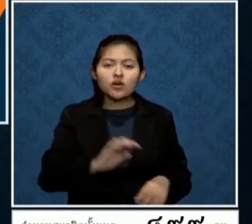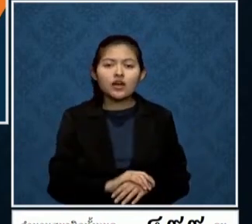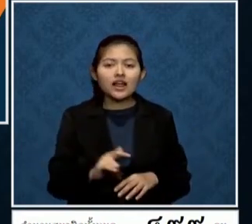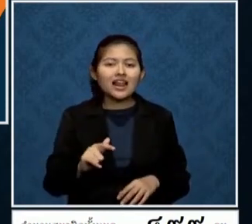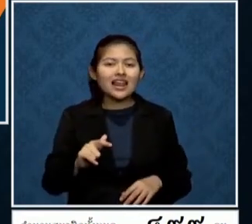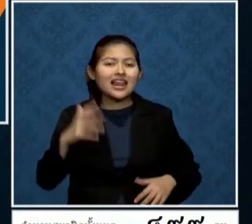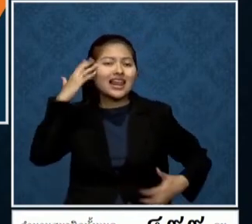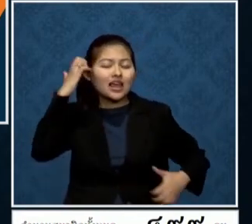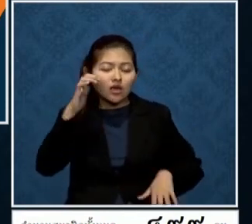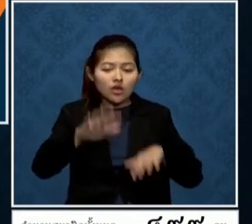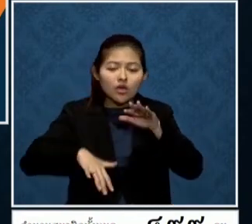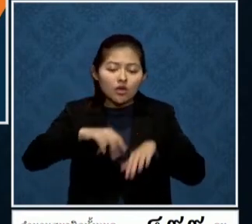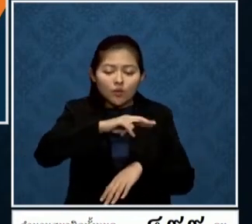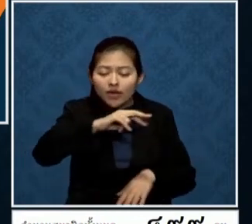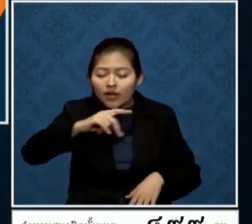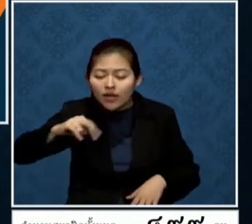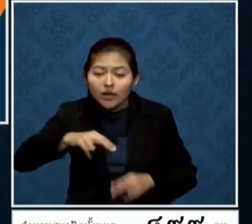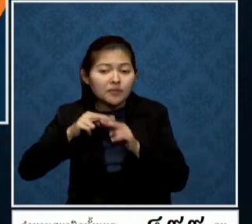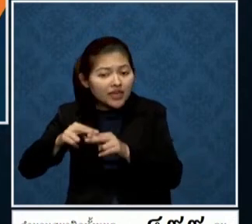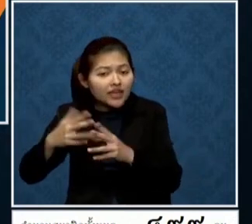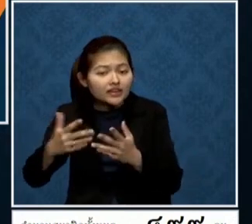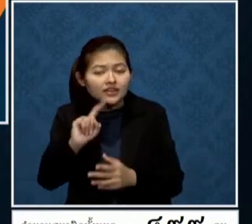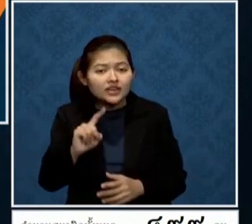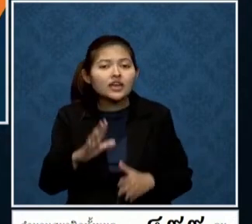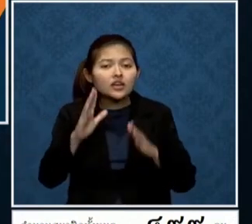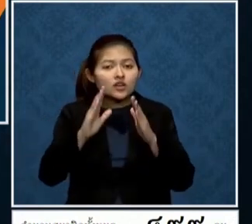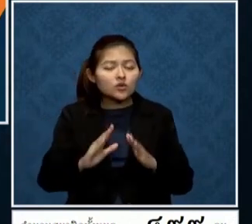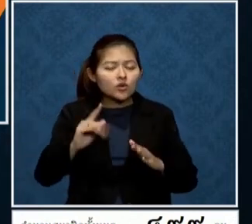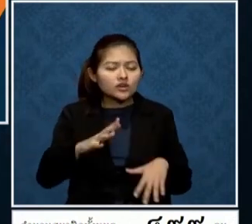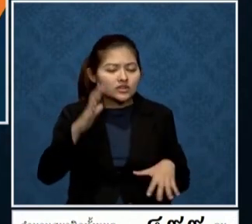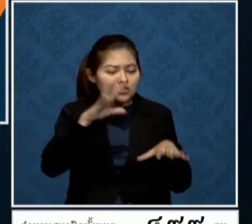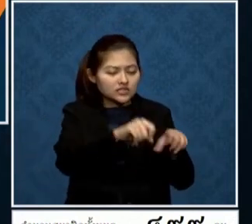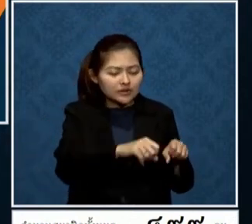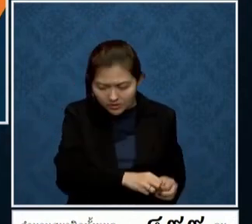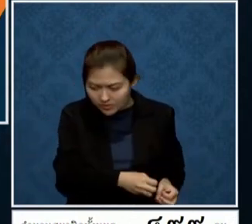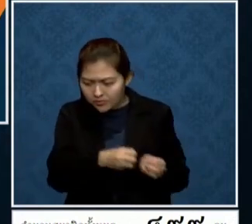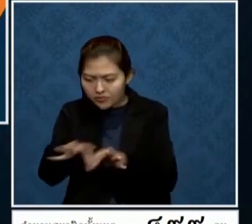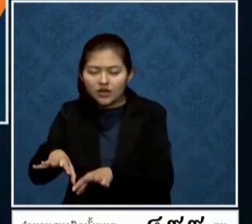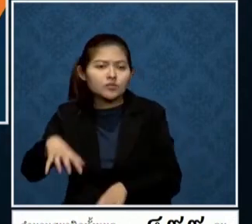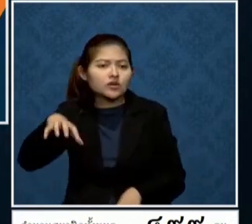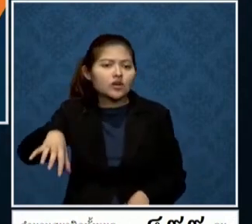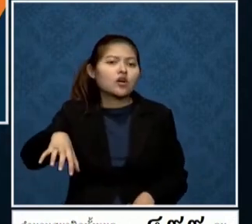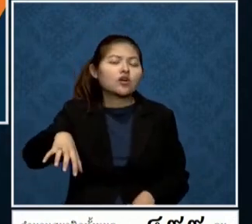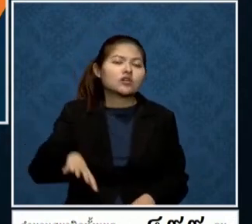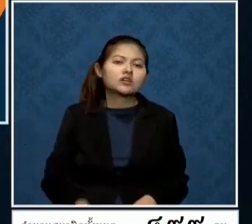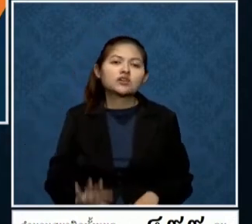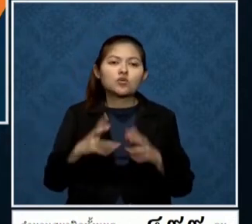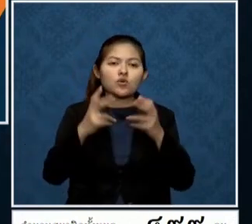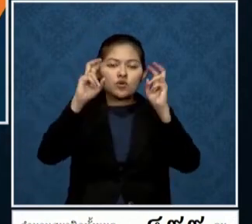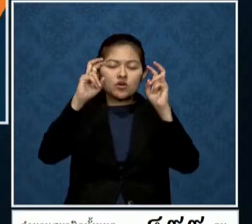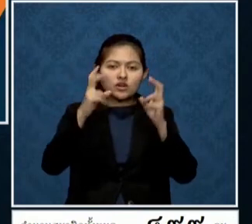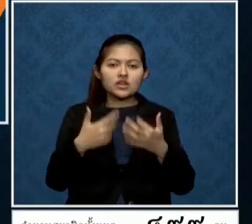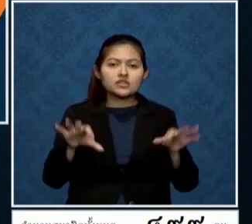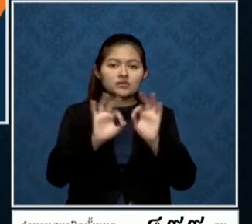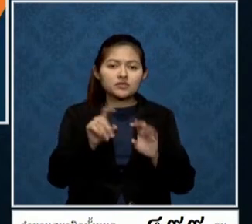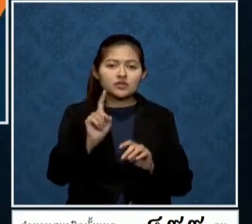ไรหรือมีคนเจตนานำลิงไปปล่อยบนเกาะเรื่องนี้สำคัญตรง